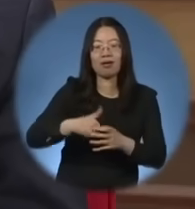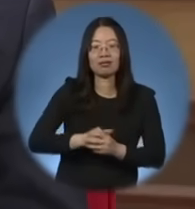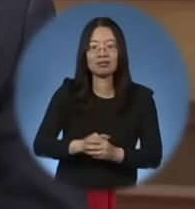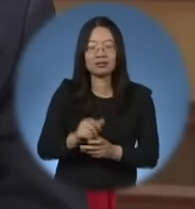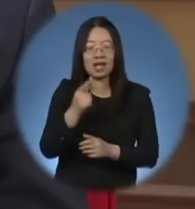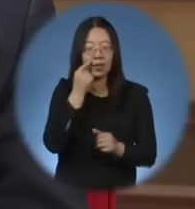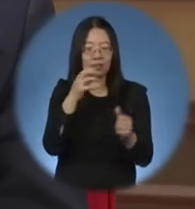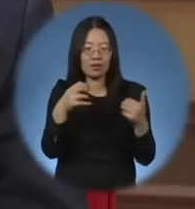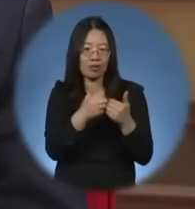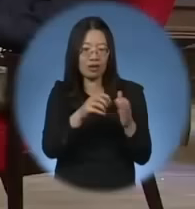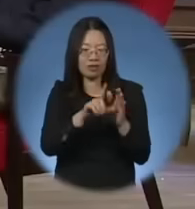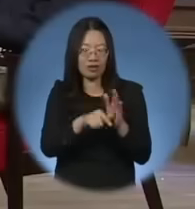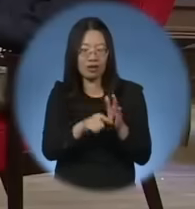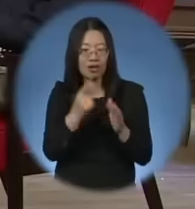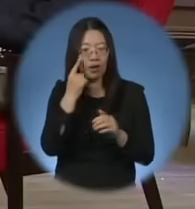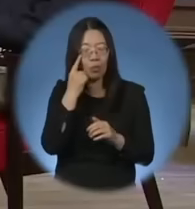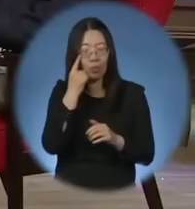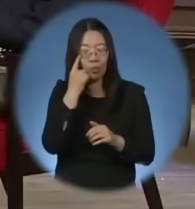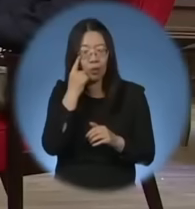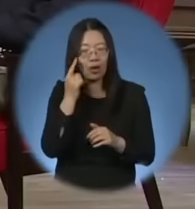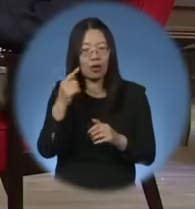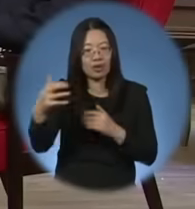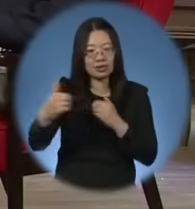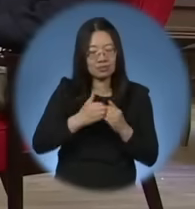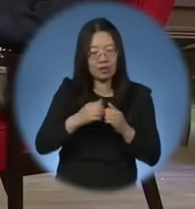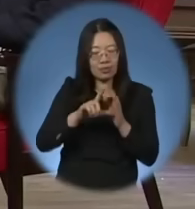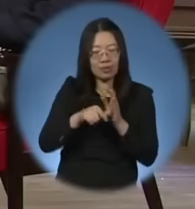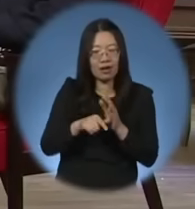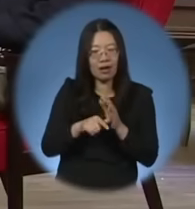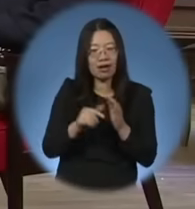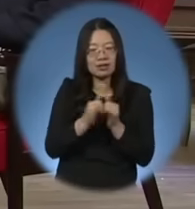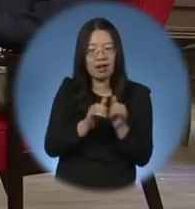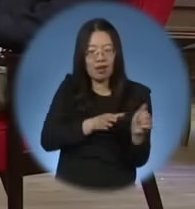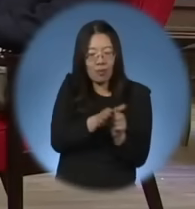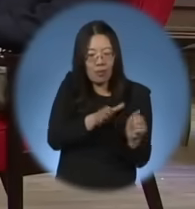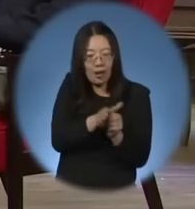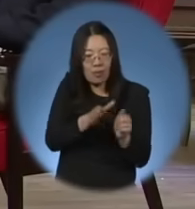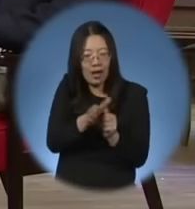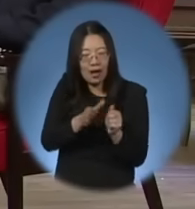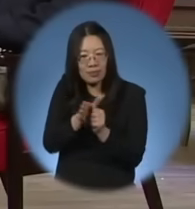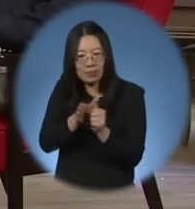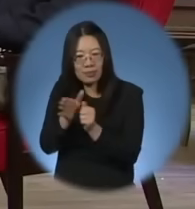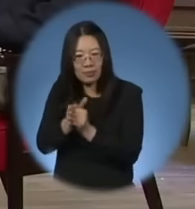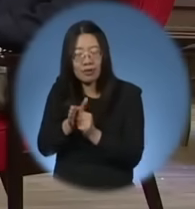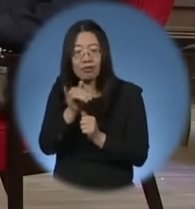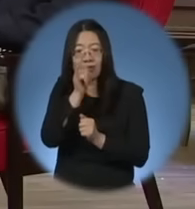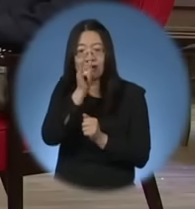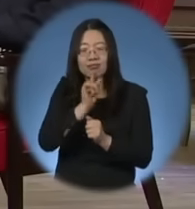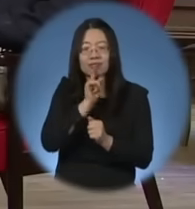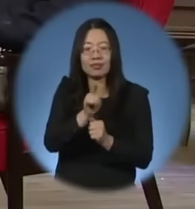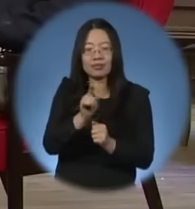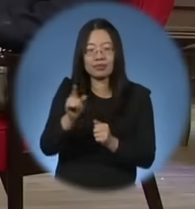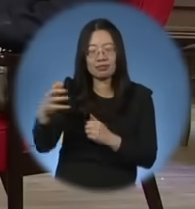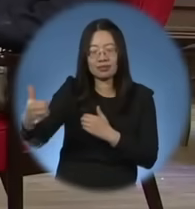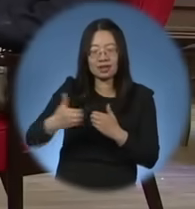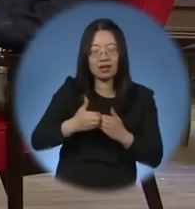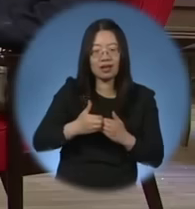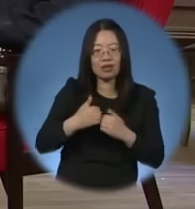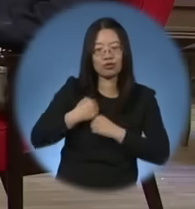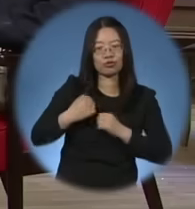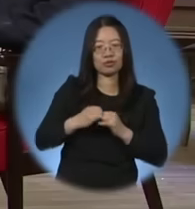예 임진한 때 몽골 저 침략할 때는 막 사람 죽이고 또 그때 저